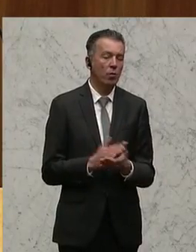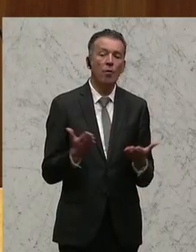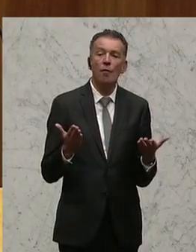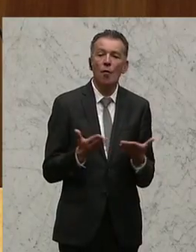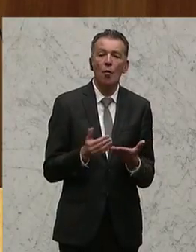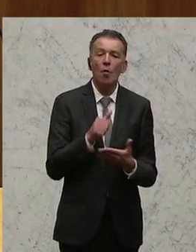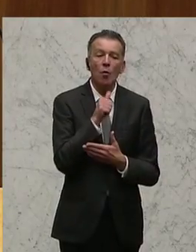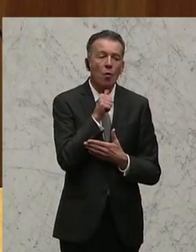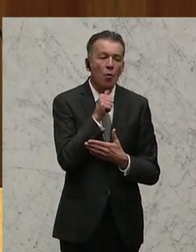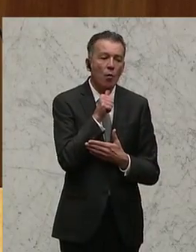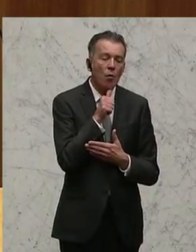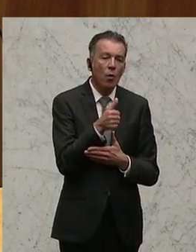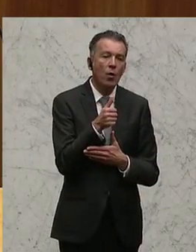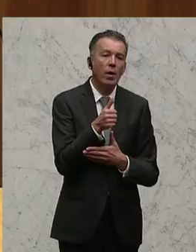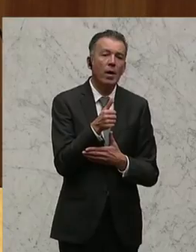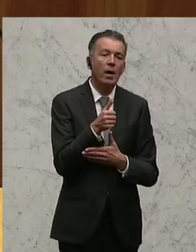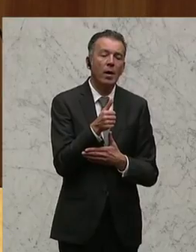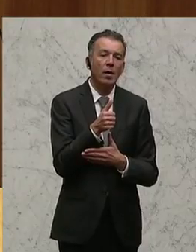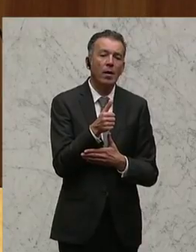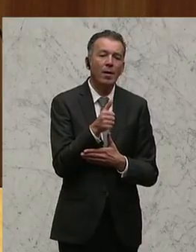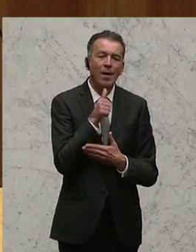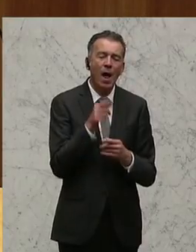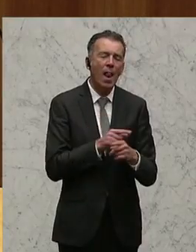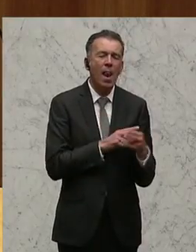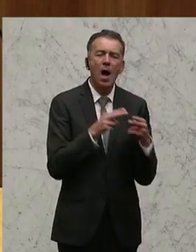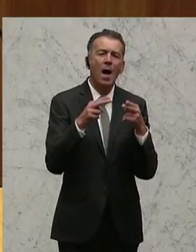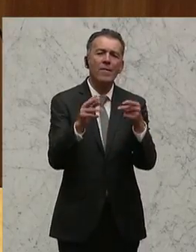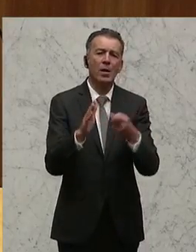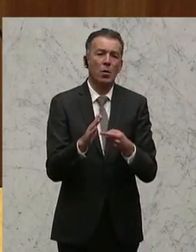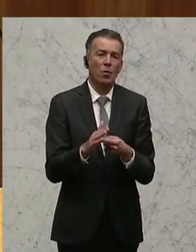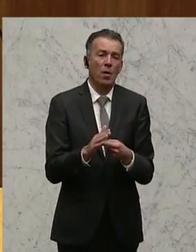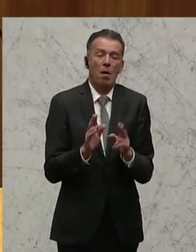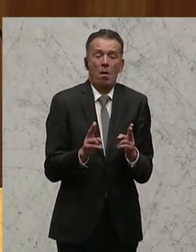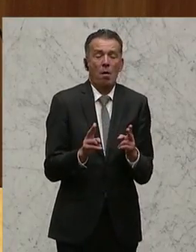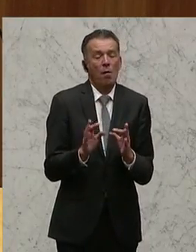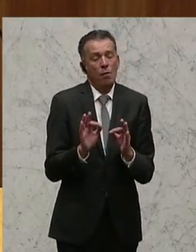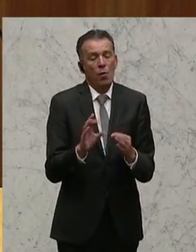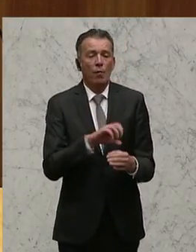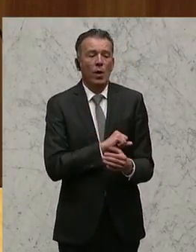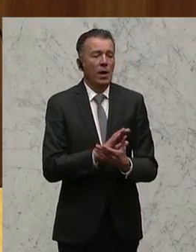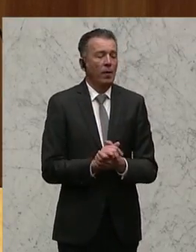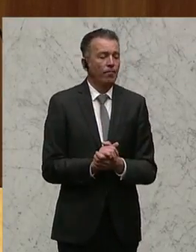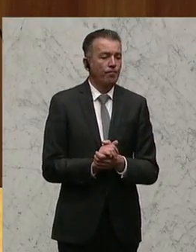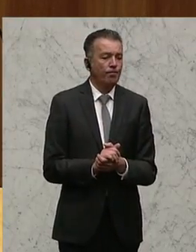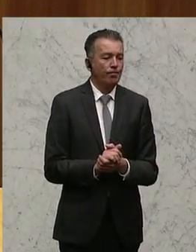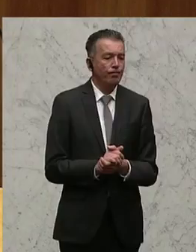wo kein längerer Weg notwendig sein soll, wirklich genutzt werden kann.